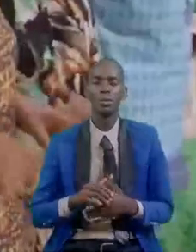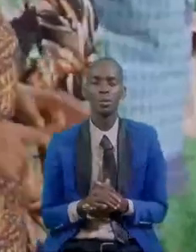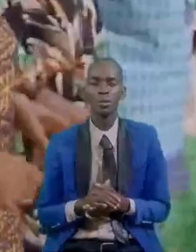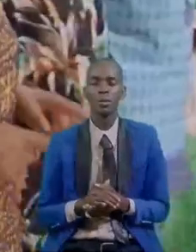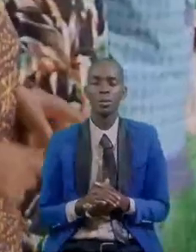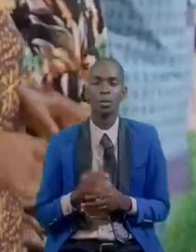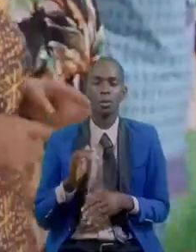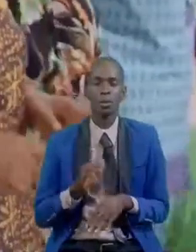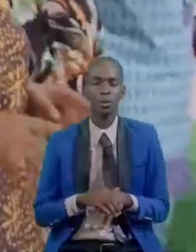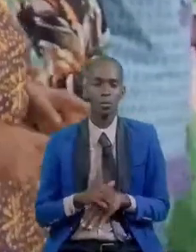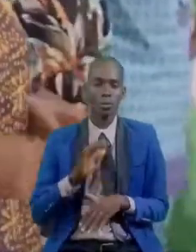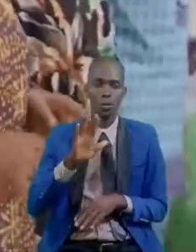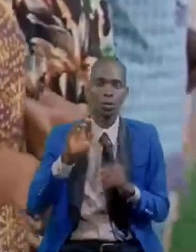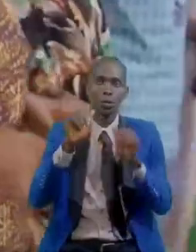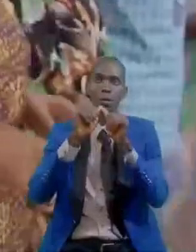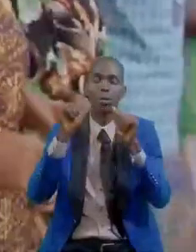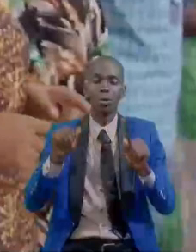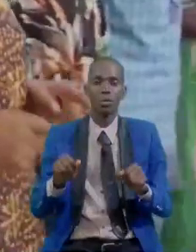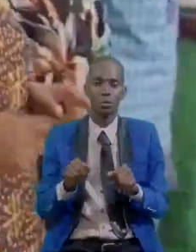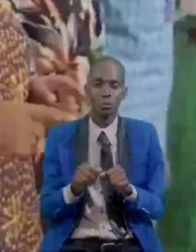sur ton autel.